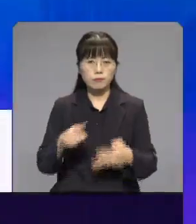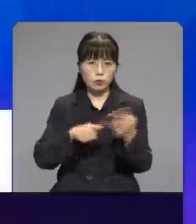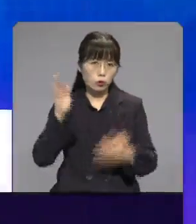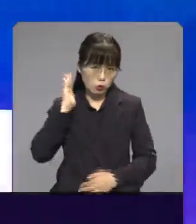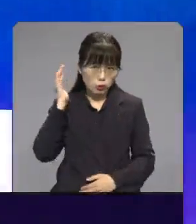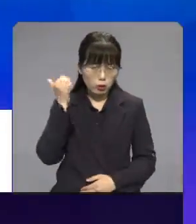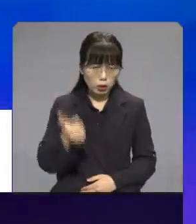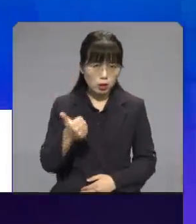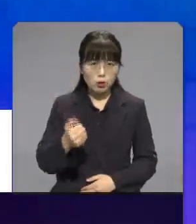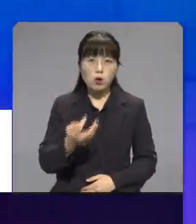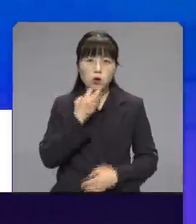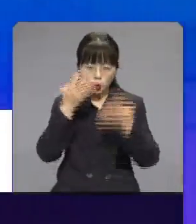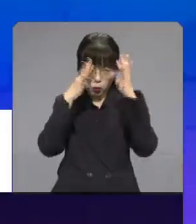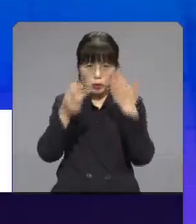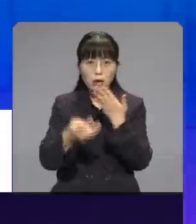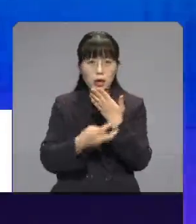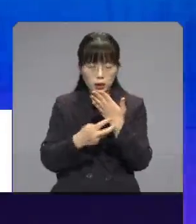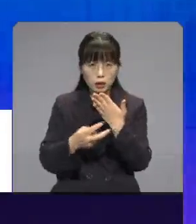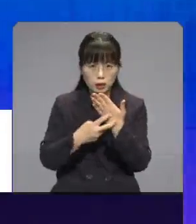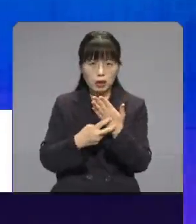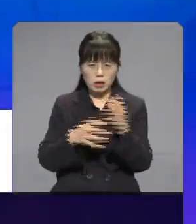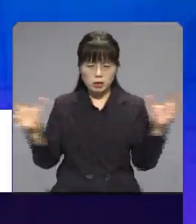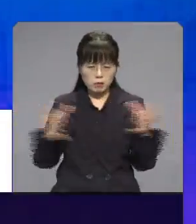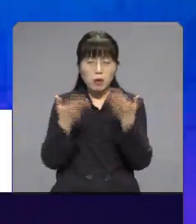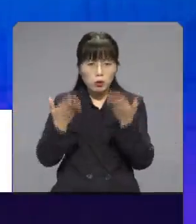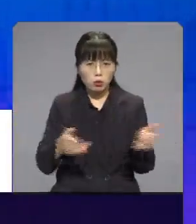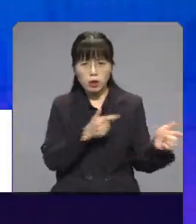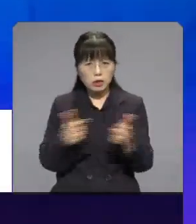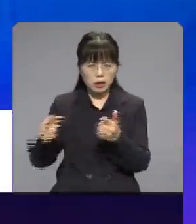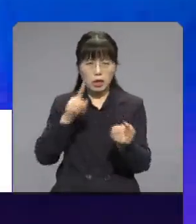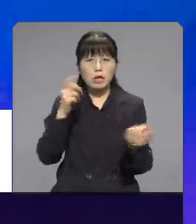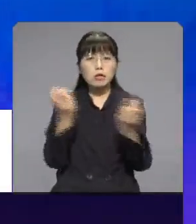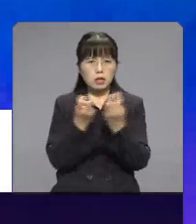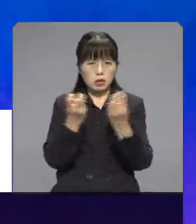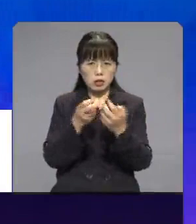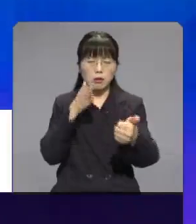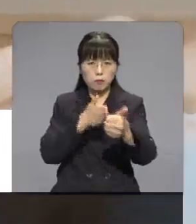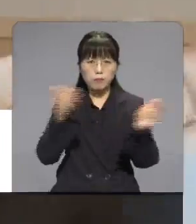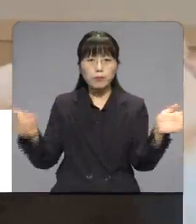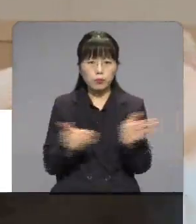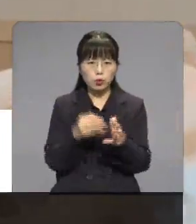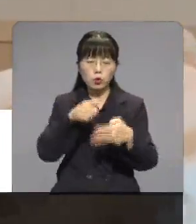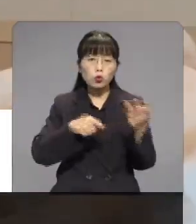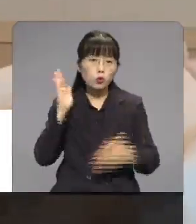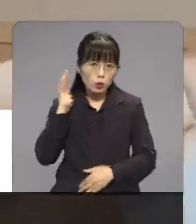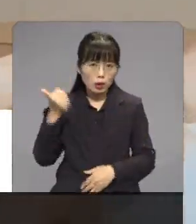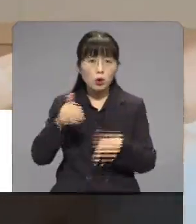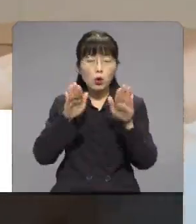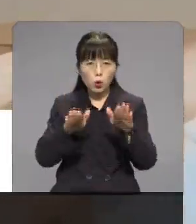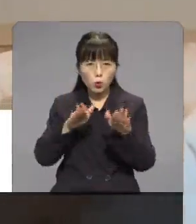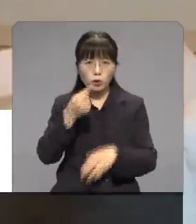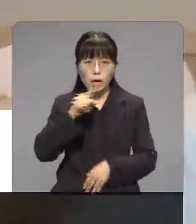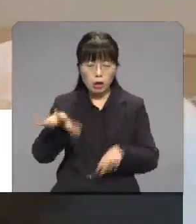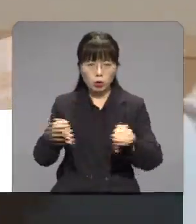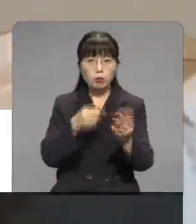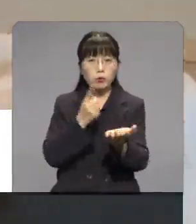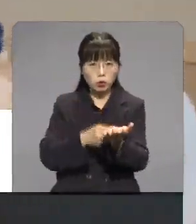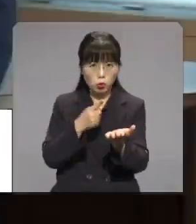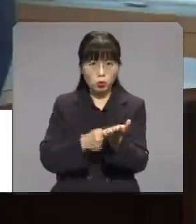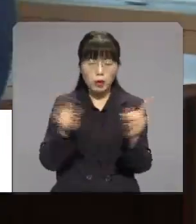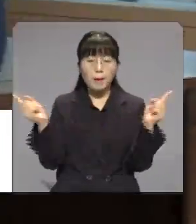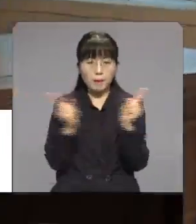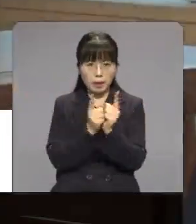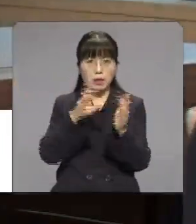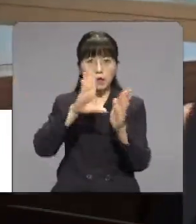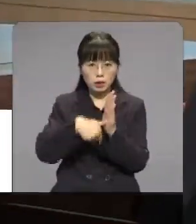윤성열 대통령은 서울대 의대 교수들의 집단 휴진 등에 대한 대책을 당부했습니다 윤 대통령은 오늘 한덕수 국무총리와